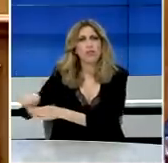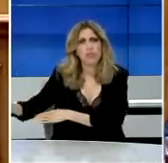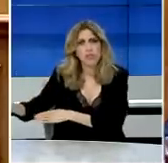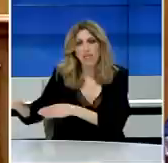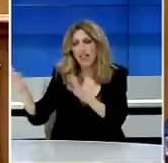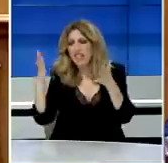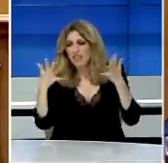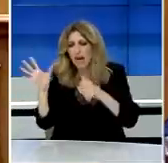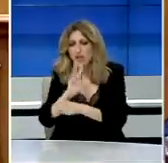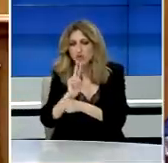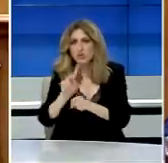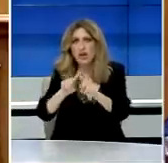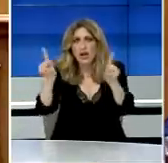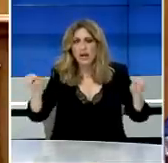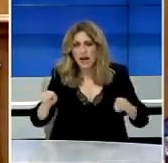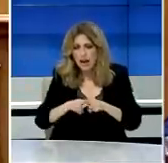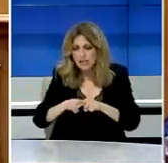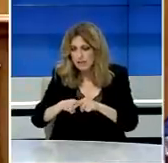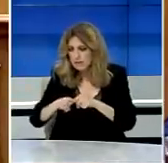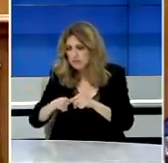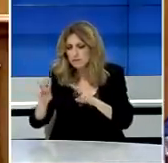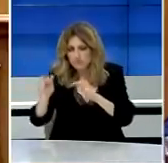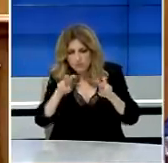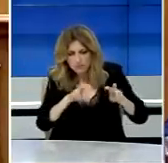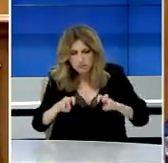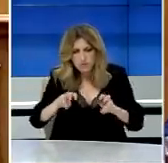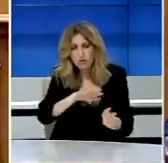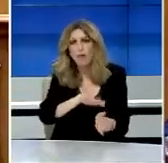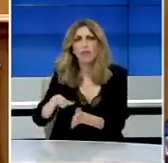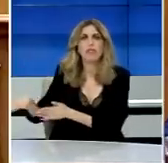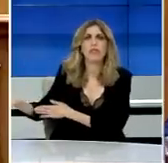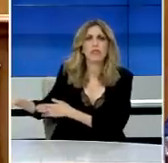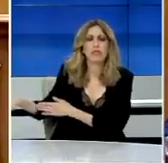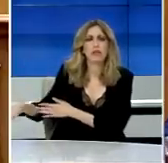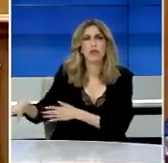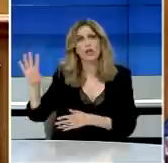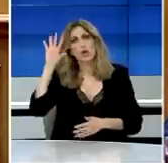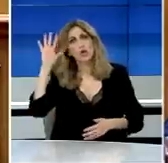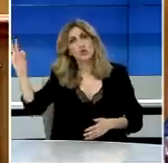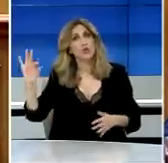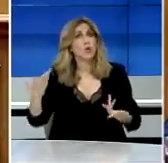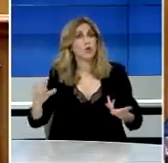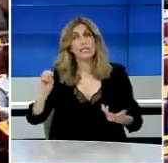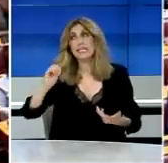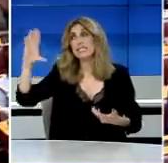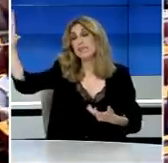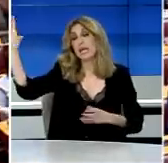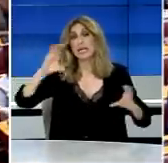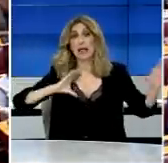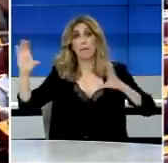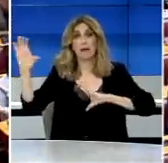το κράτος πρόνοιας για να υπάρξει ένα περιθώριο κέρδους σε αυτούς τους μεγάλους επενδυτές, δίθεν